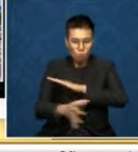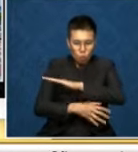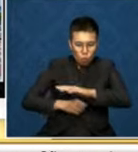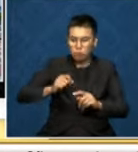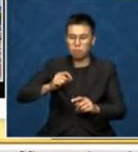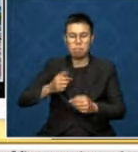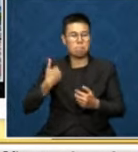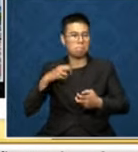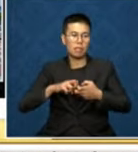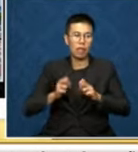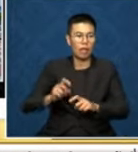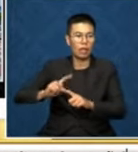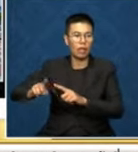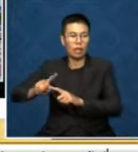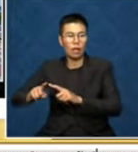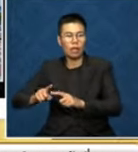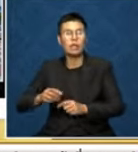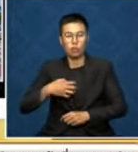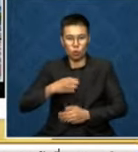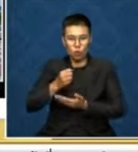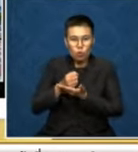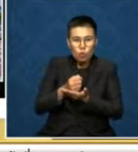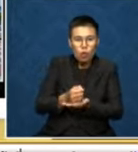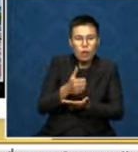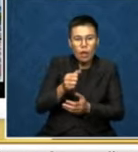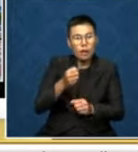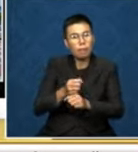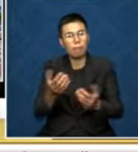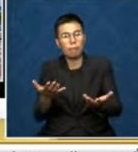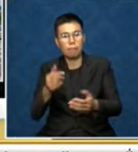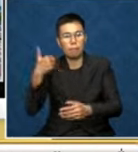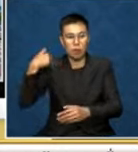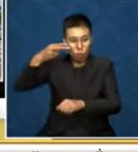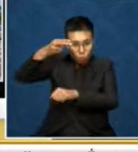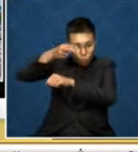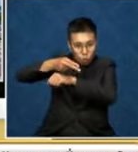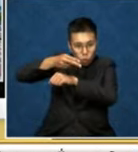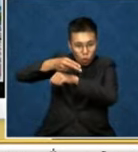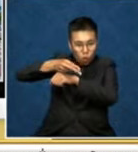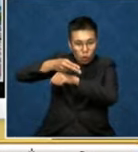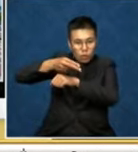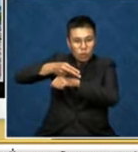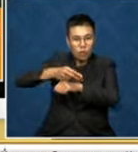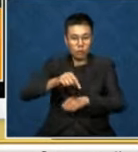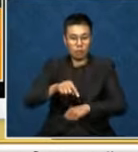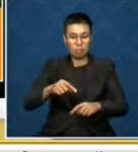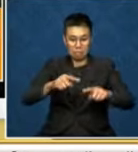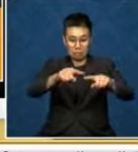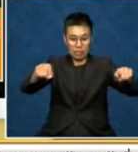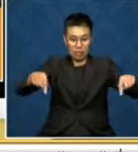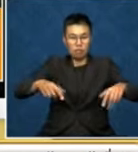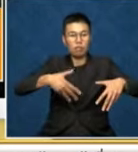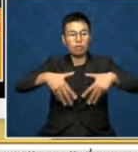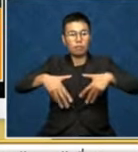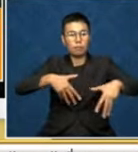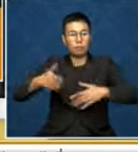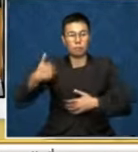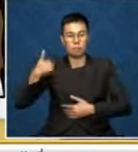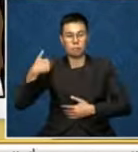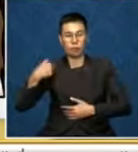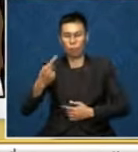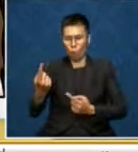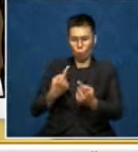ประชาชนได้คือกล้องวงจรปิดค่ะในพื้นที่สาธารณะ ดิฉันในฐานะผู้แทนราษฎรได้รับคำร้อง